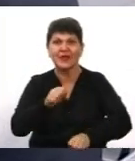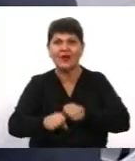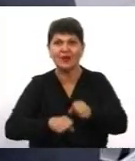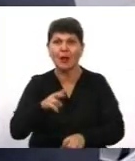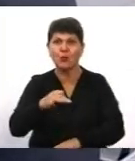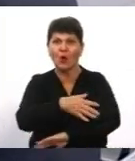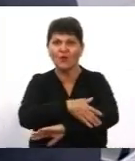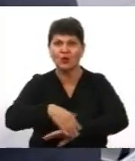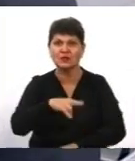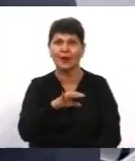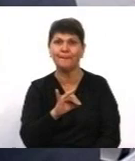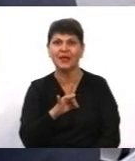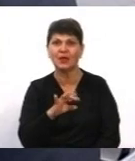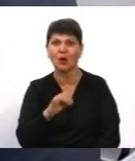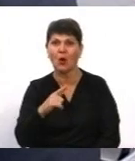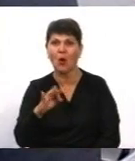вулиці Пирогова.